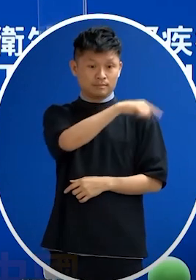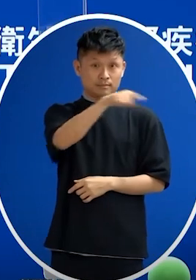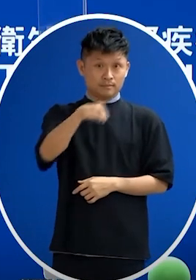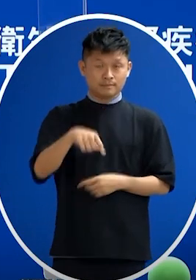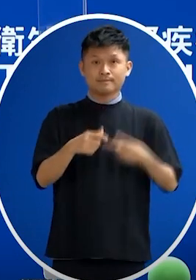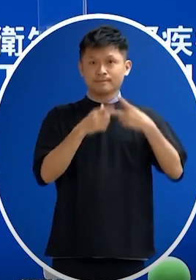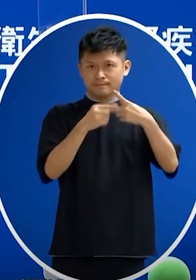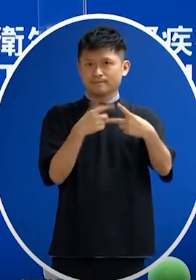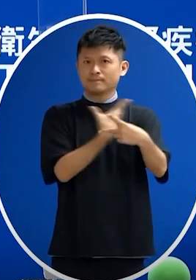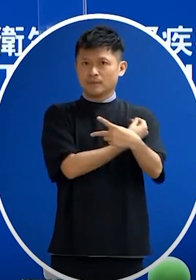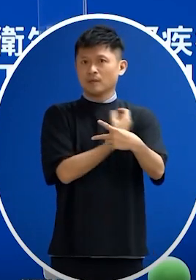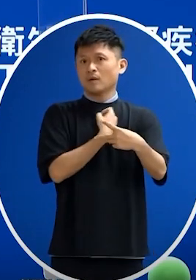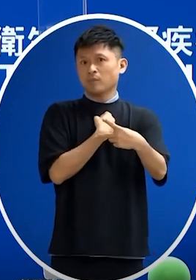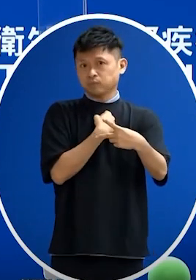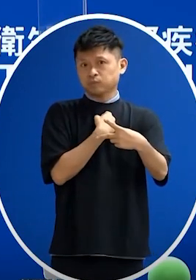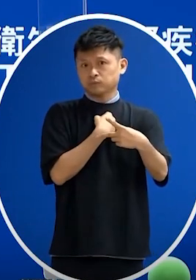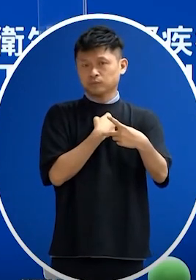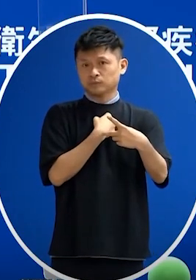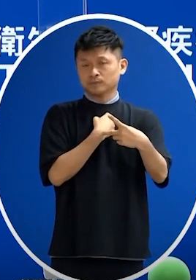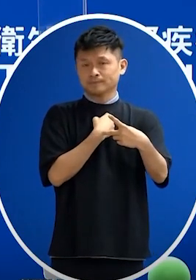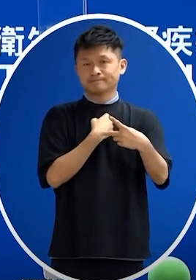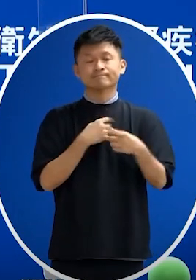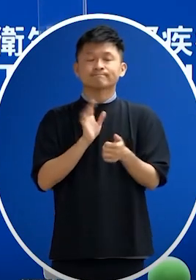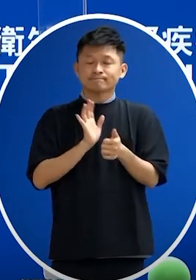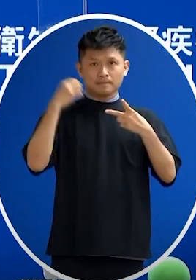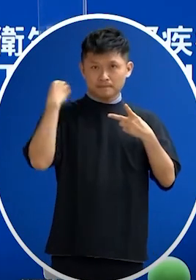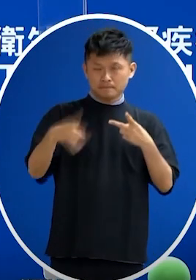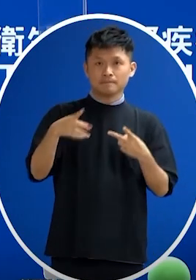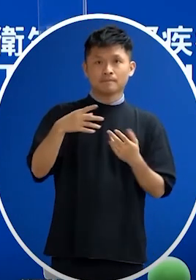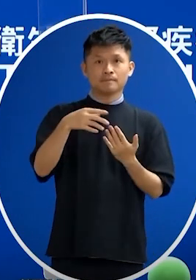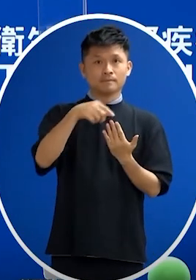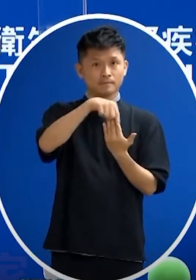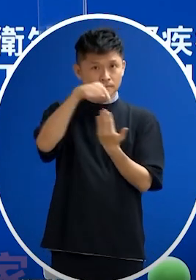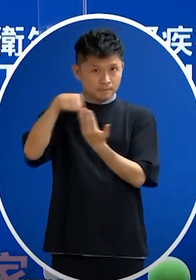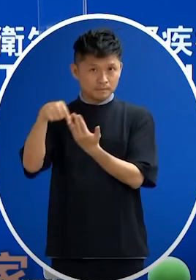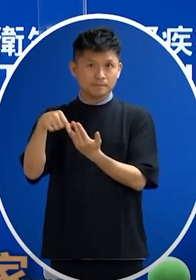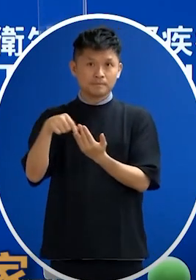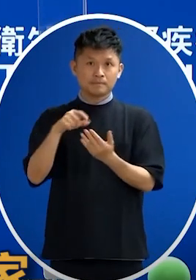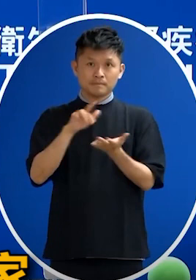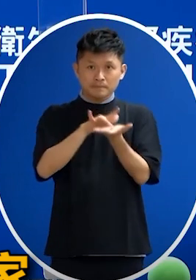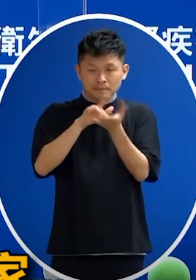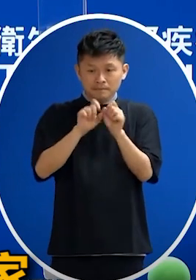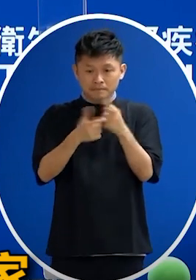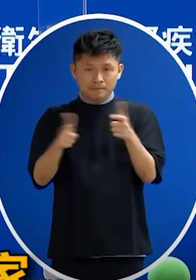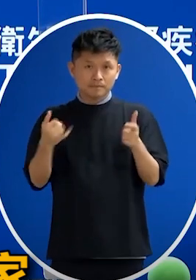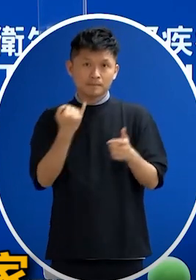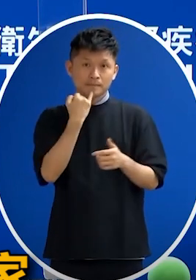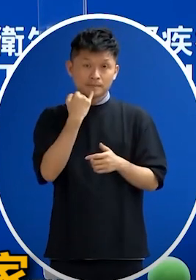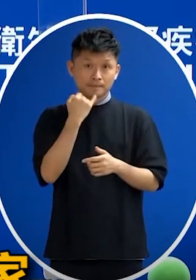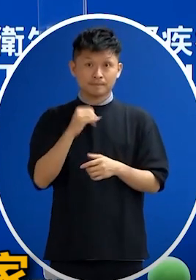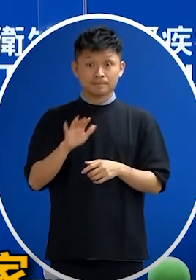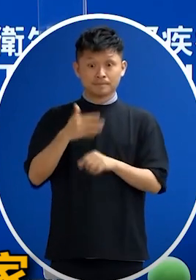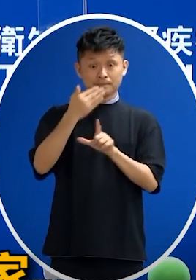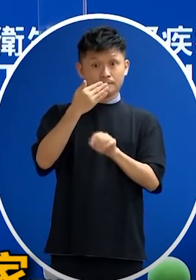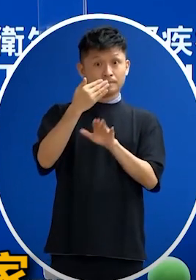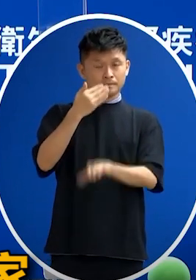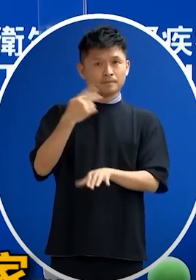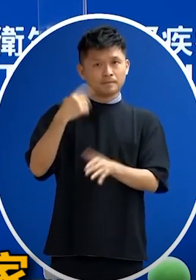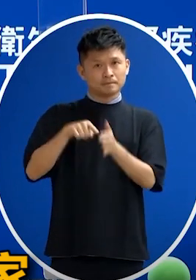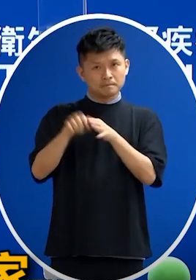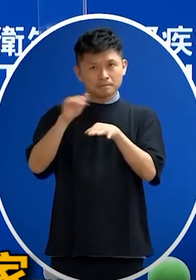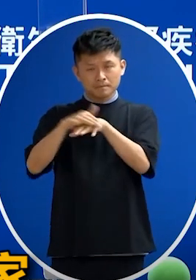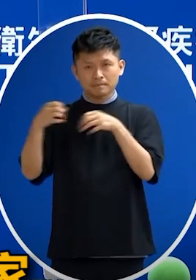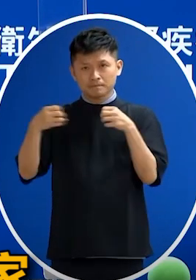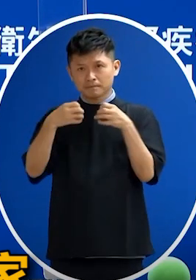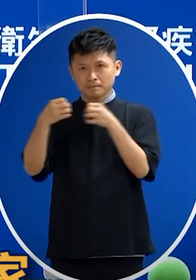打这个第二剂，那我们就会尽量协助。好，那不过我们这个月底哈还会再跟专家再把它